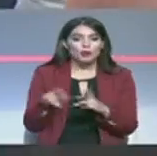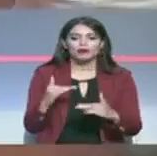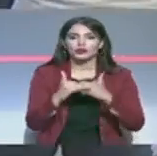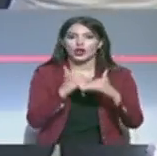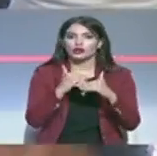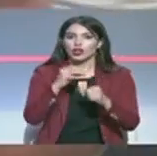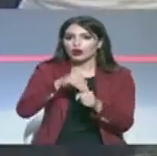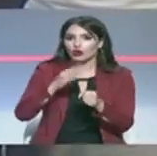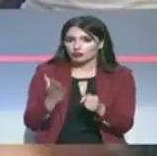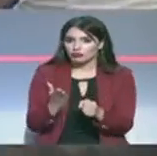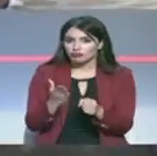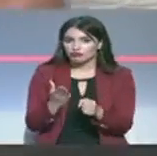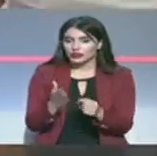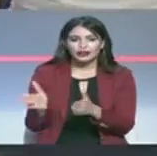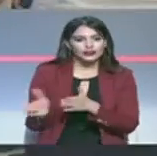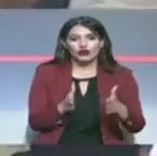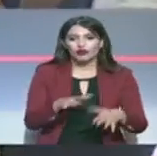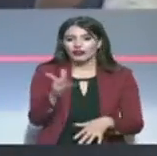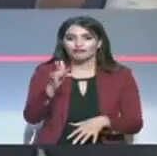أنا يظهر لي فتنة لجيعة،